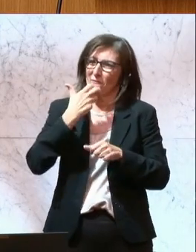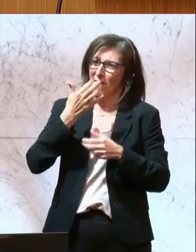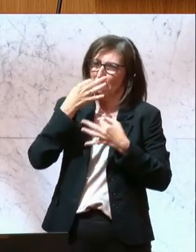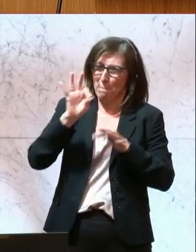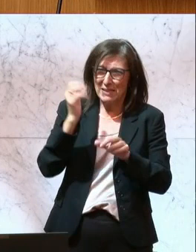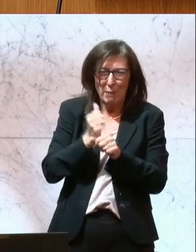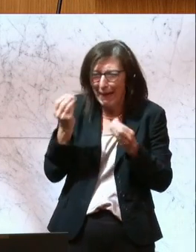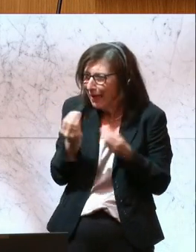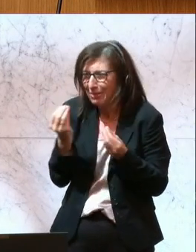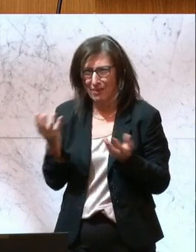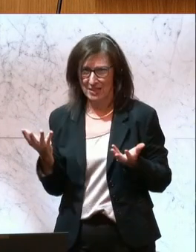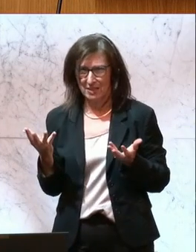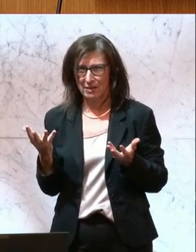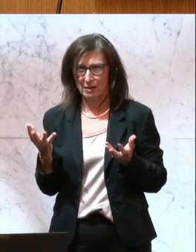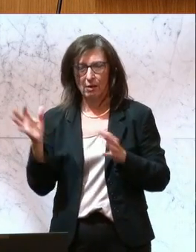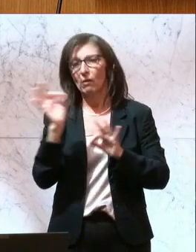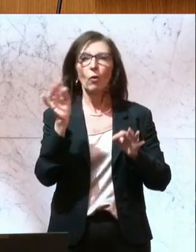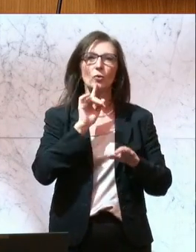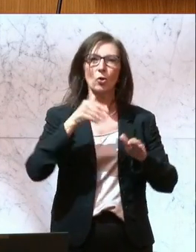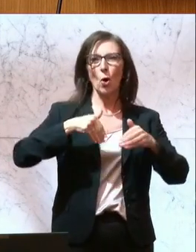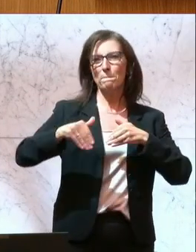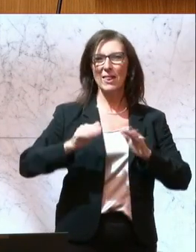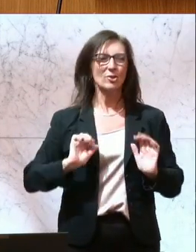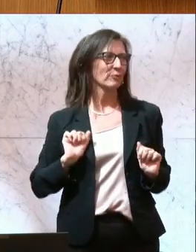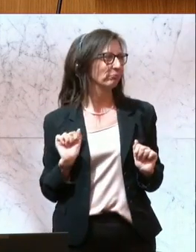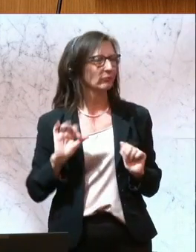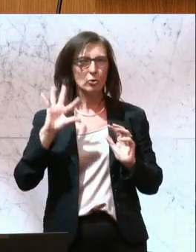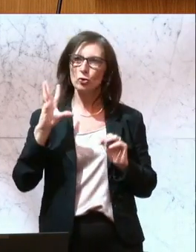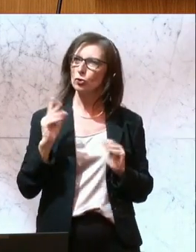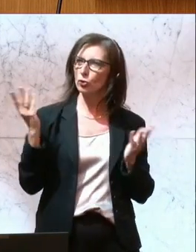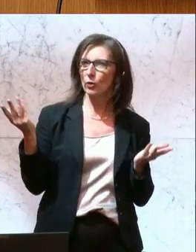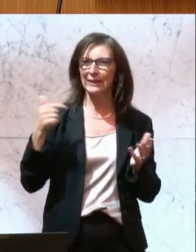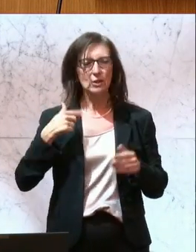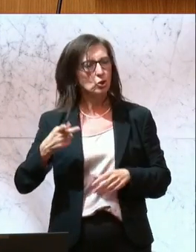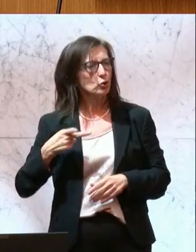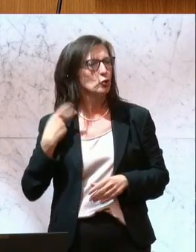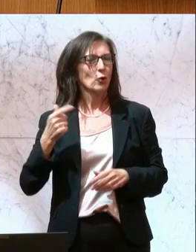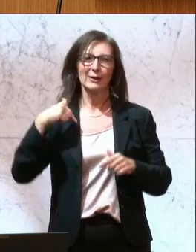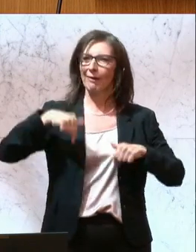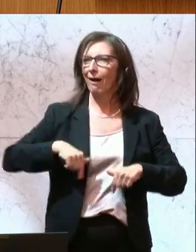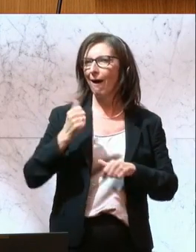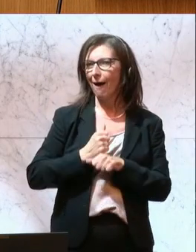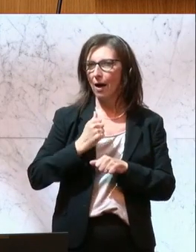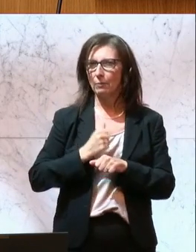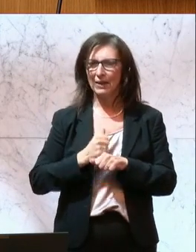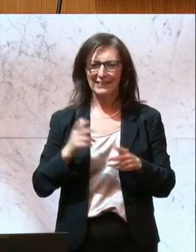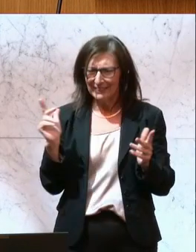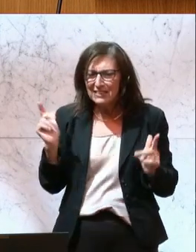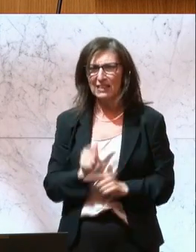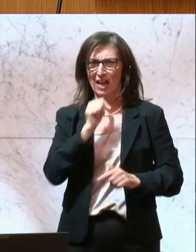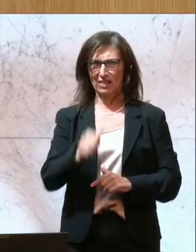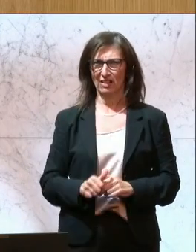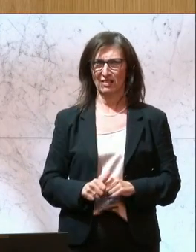machen? Außer durchs Ministerium zu gehen und zu sagen, es ist so schön da, ich bin so stolz, dass ich da bin. Das geht doch nicht, das